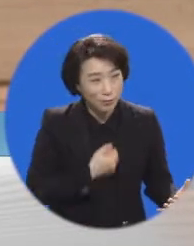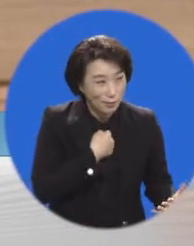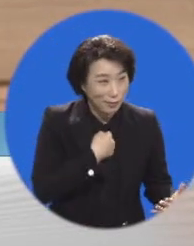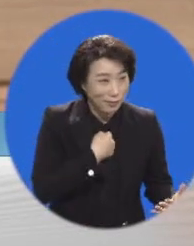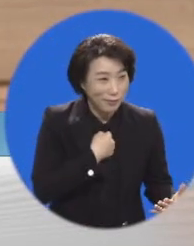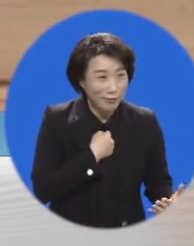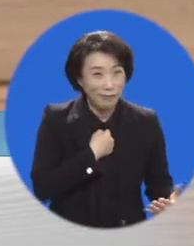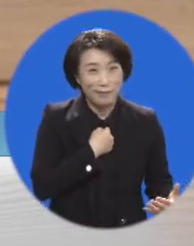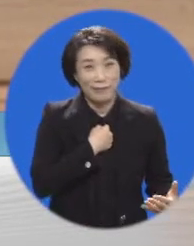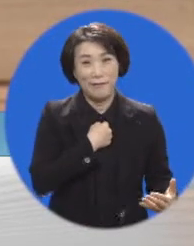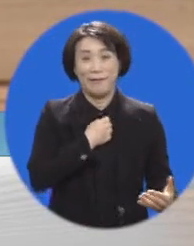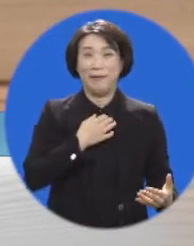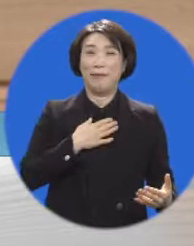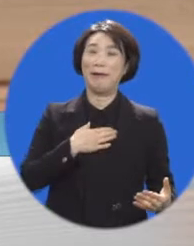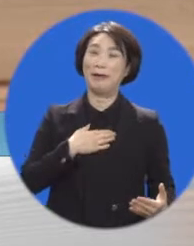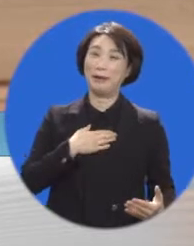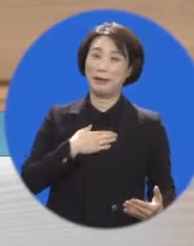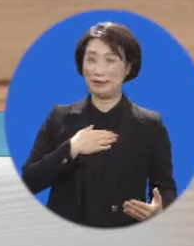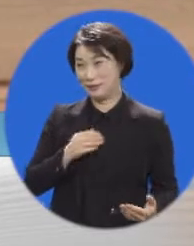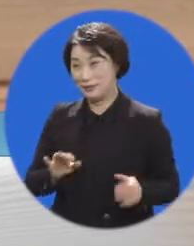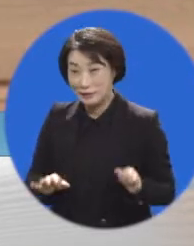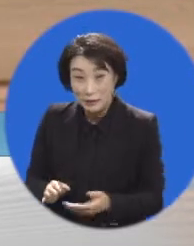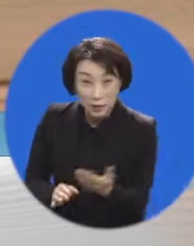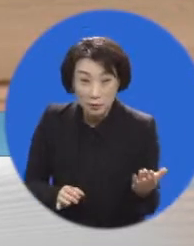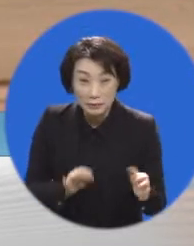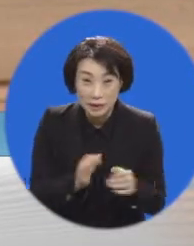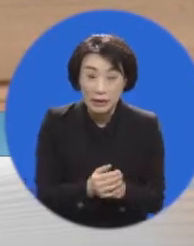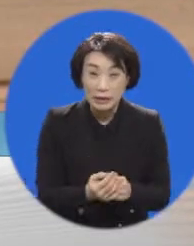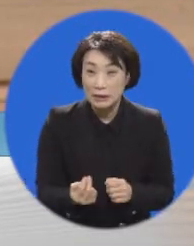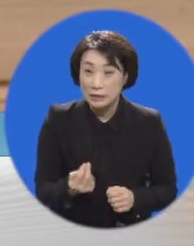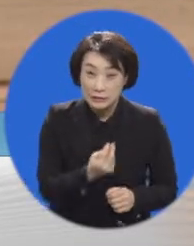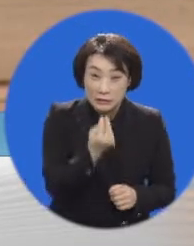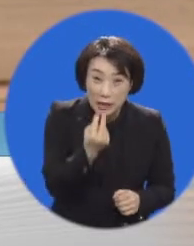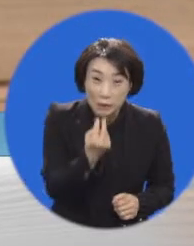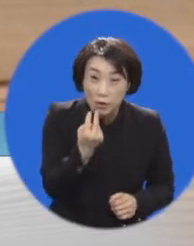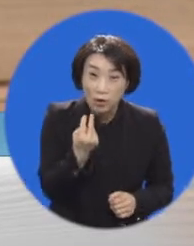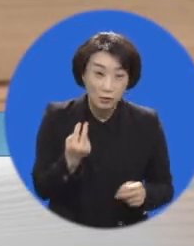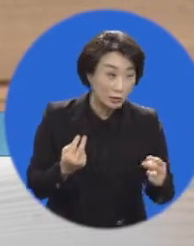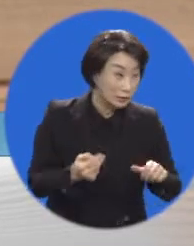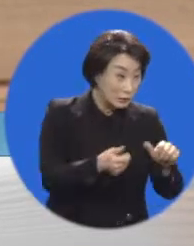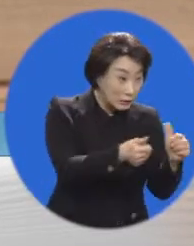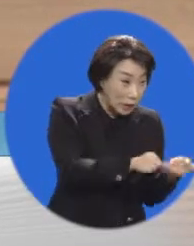충격적인 사건이지. 여기 생명과 사망을 거론하는 것은